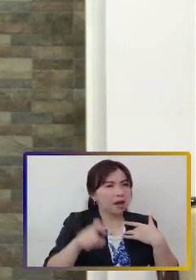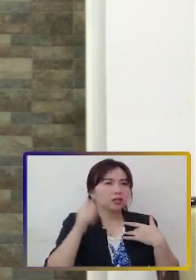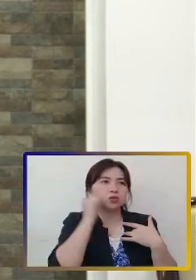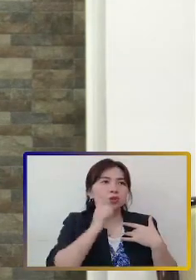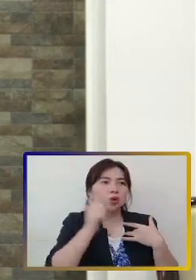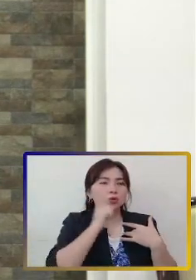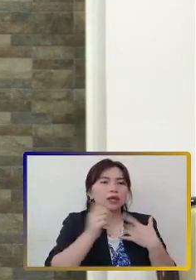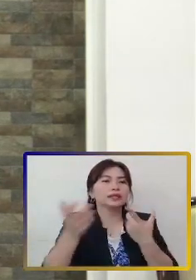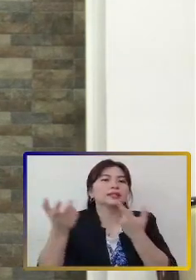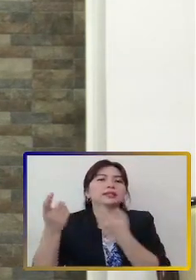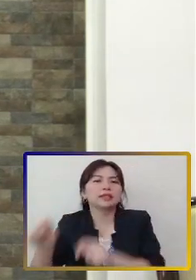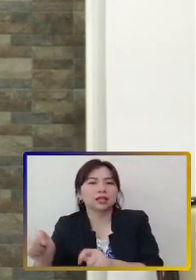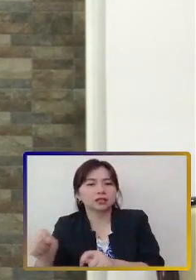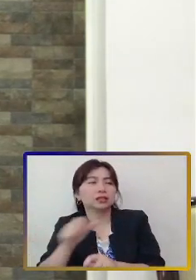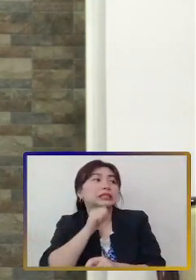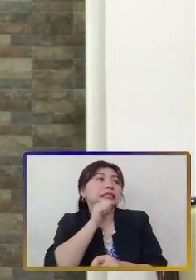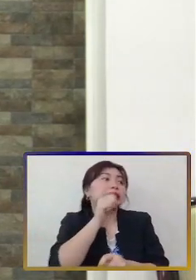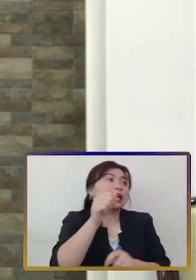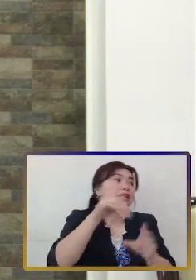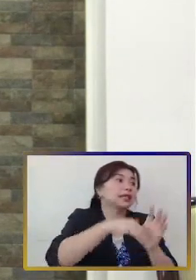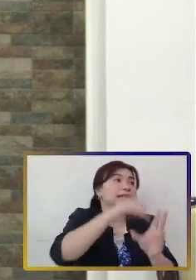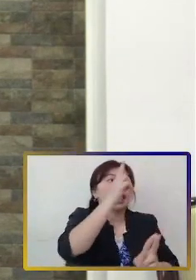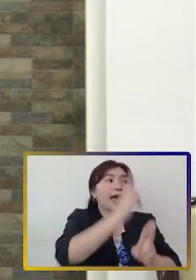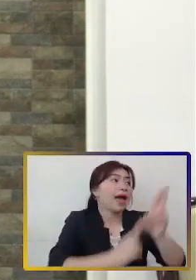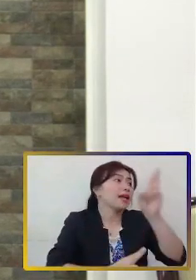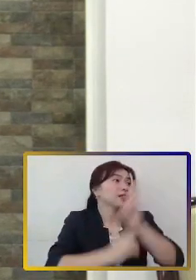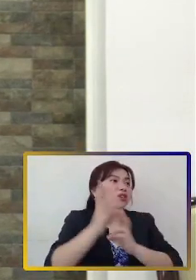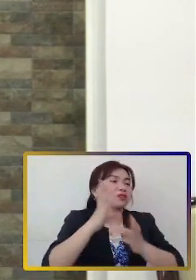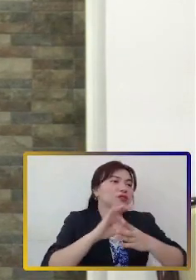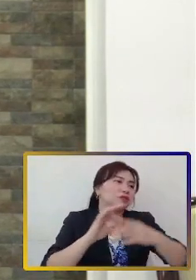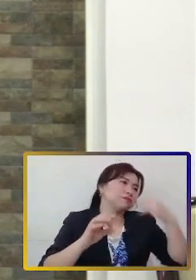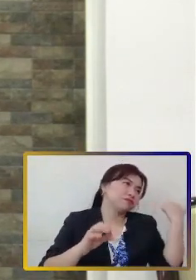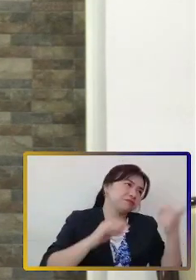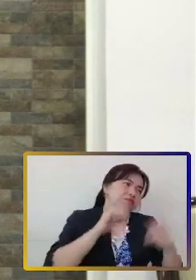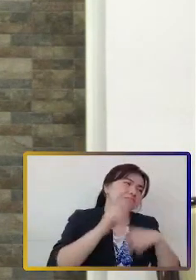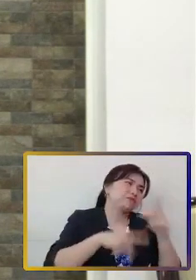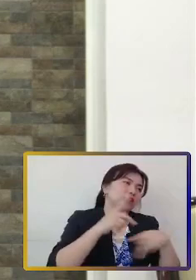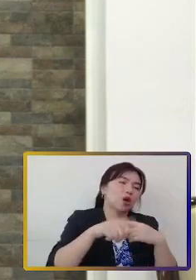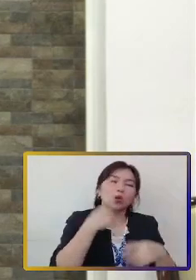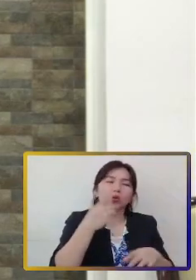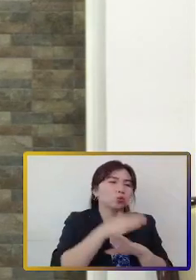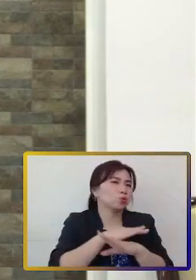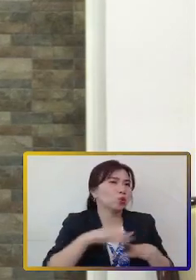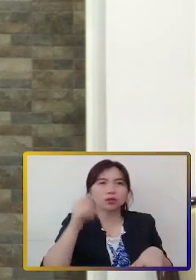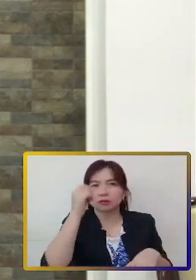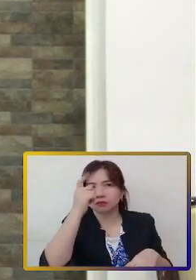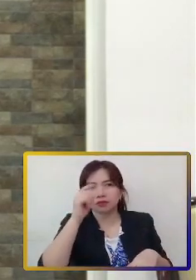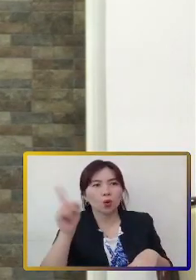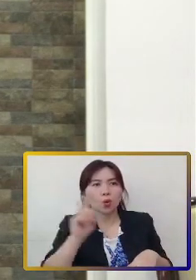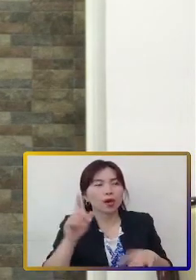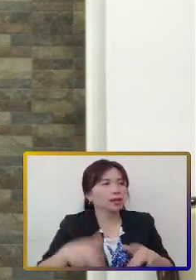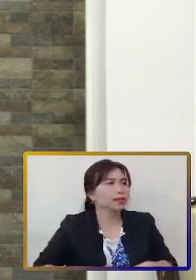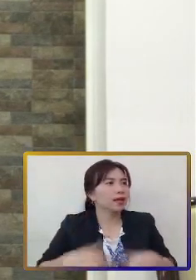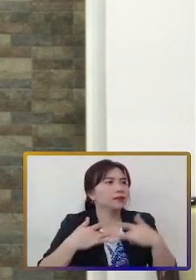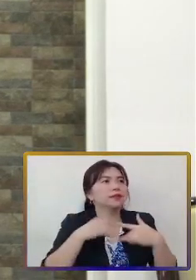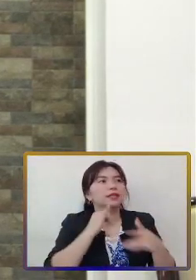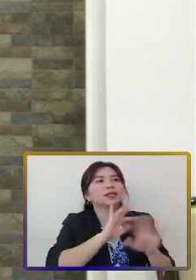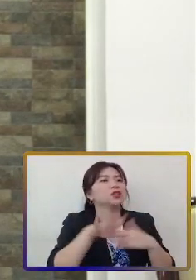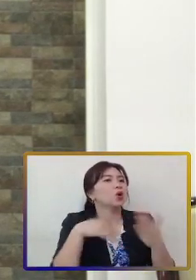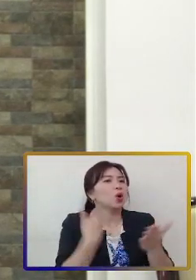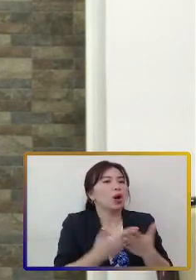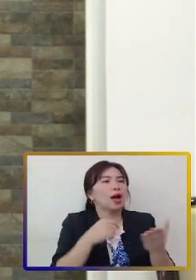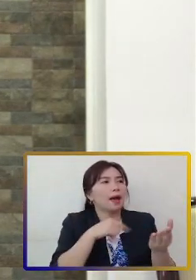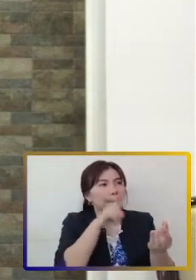entrusted not in The Hands of anyone who doesn't understand what life is all